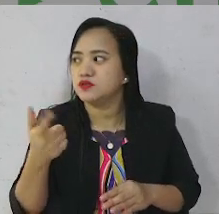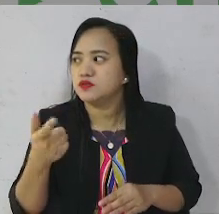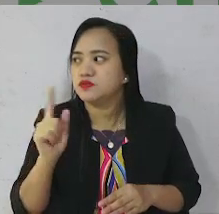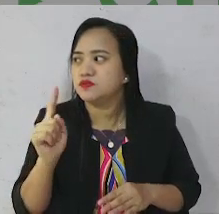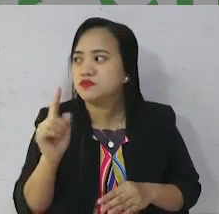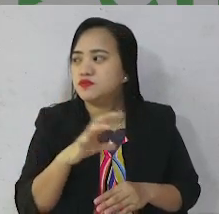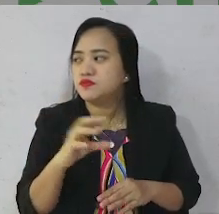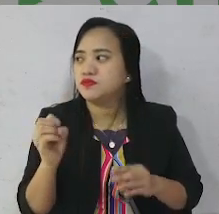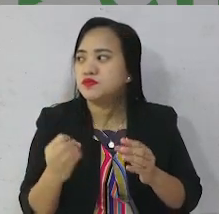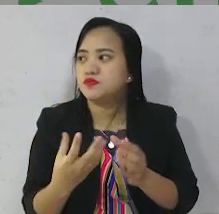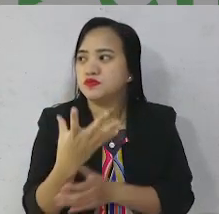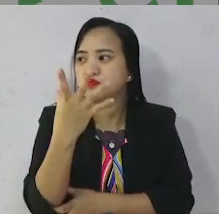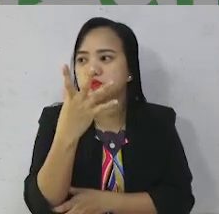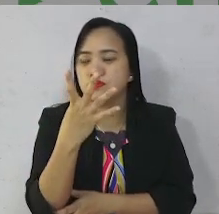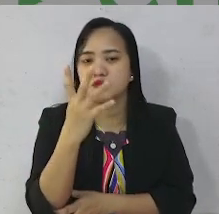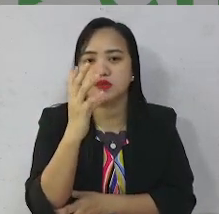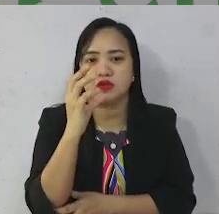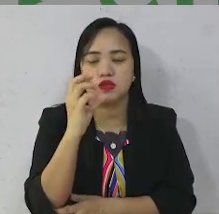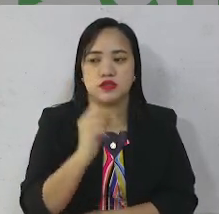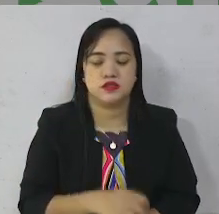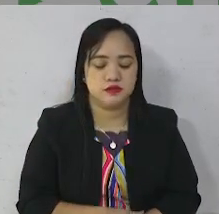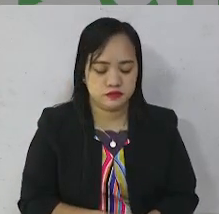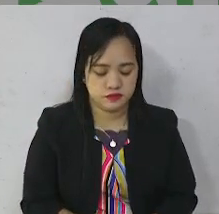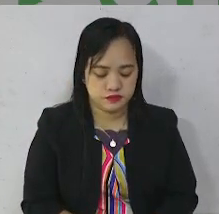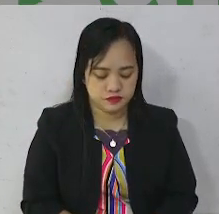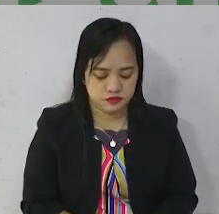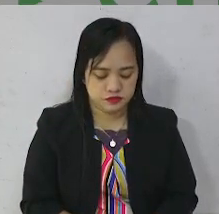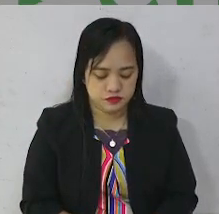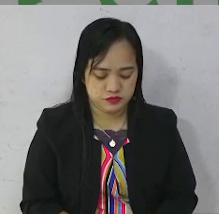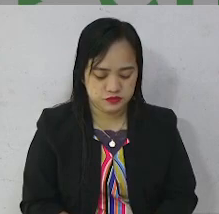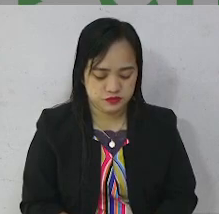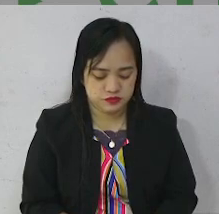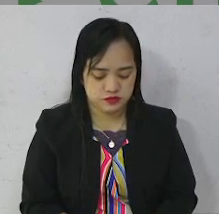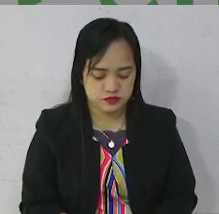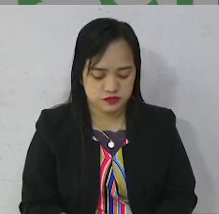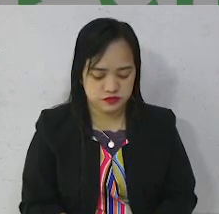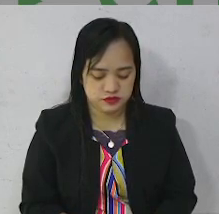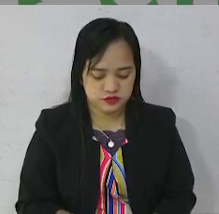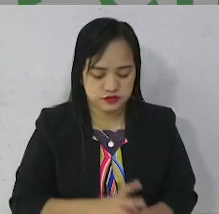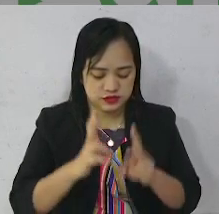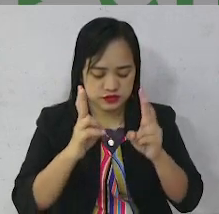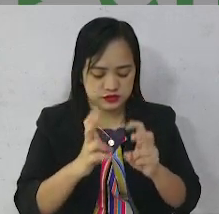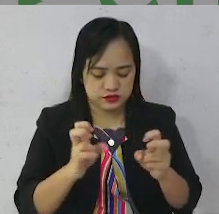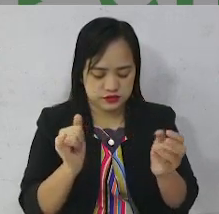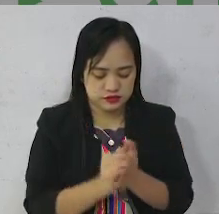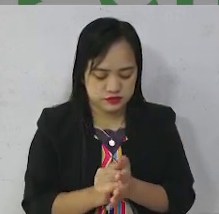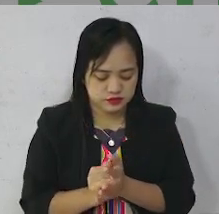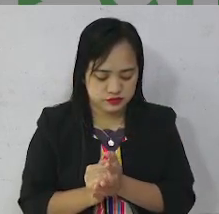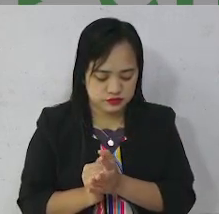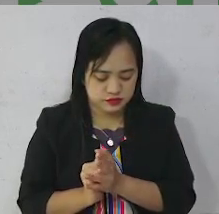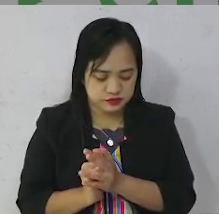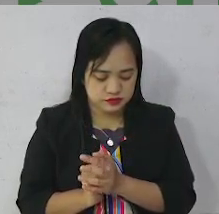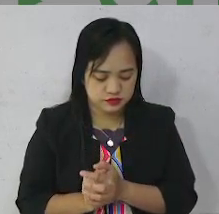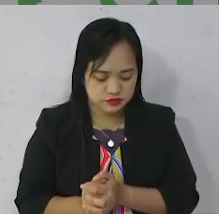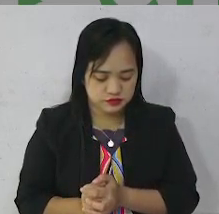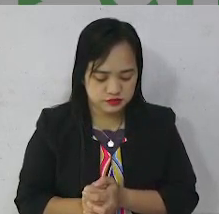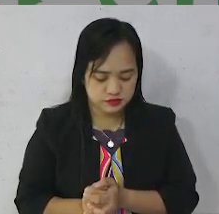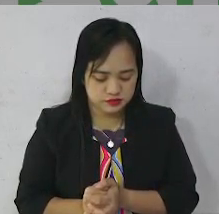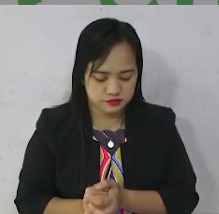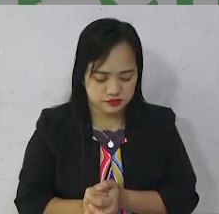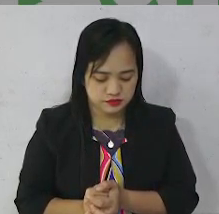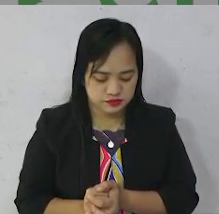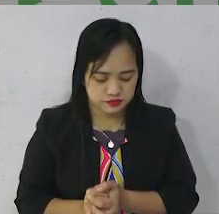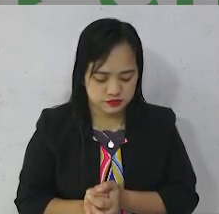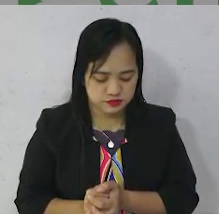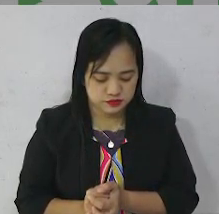Oo agag nag-exceed na diyan Wala na kahit ilang tulog pang gawin mo Wang Anong mangyayari SAO Ilang taon ka na